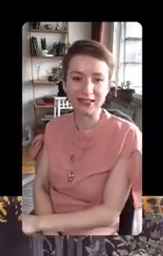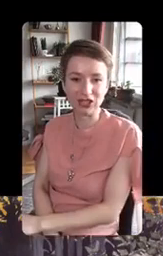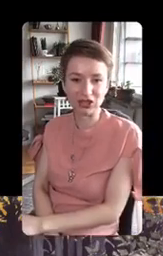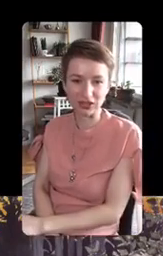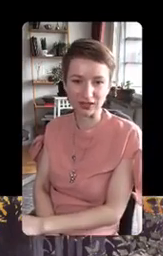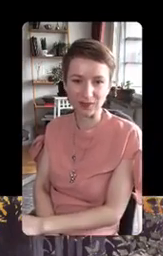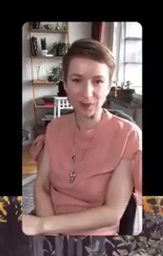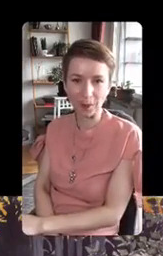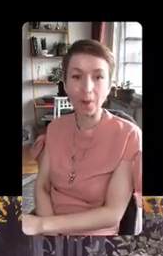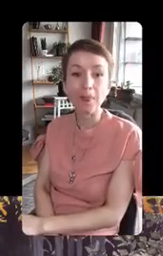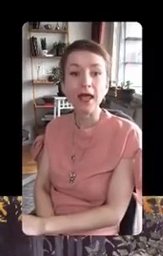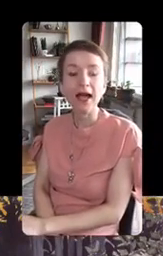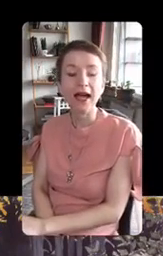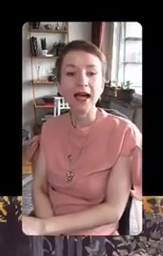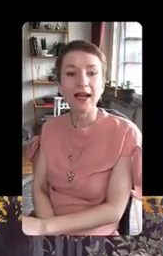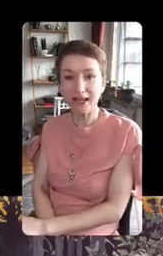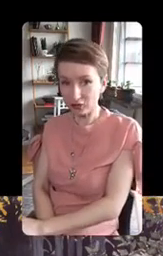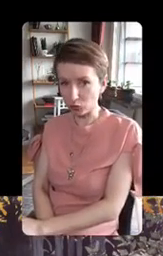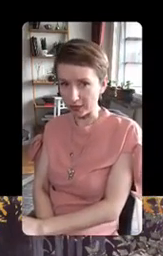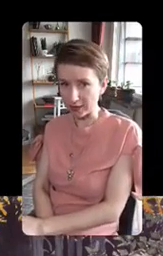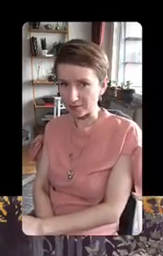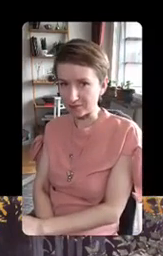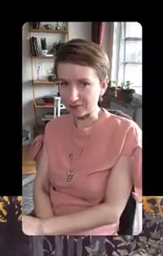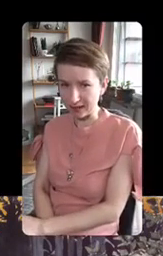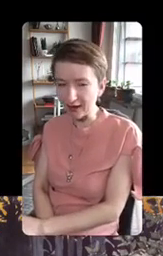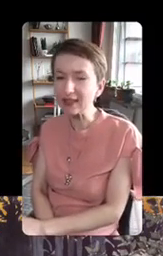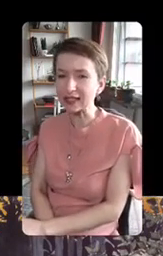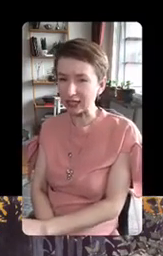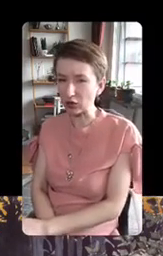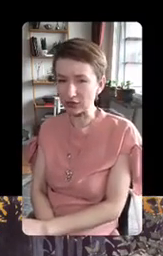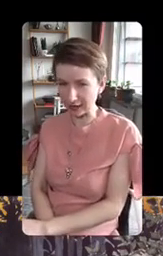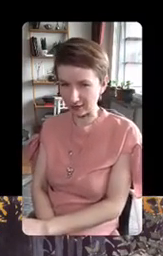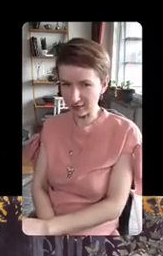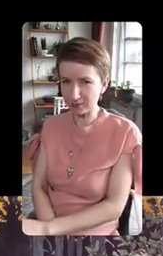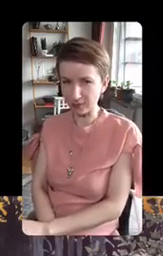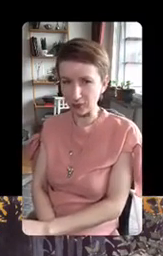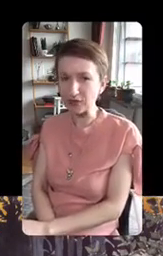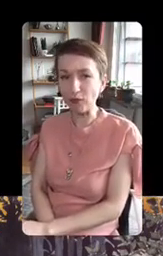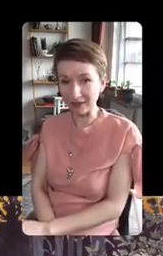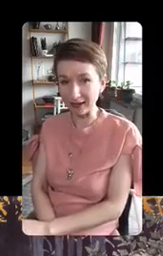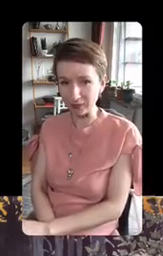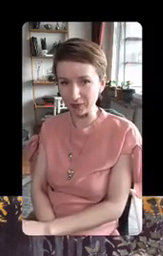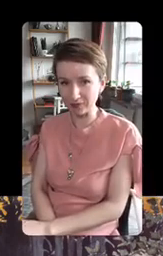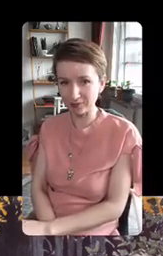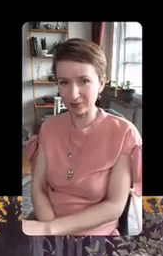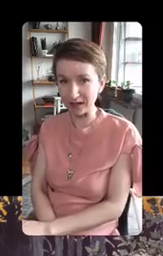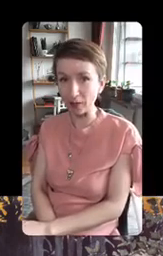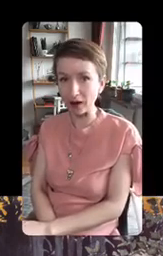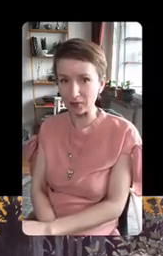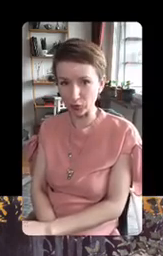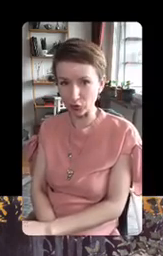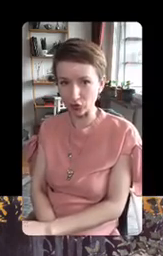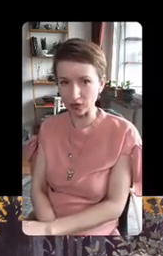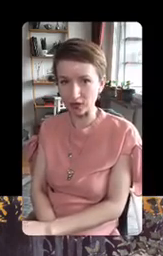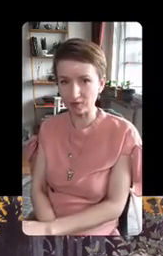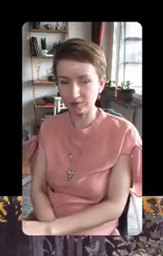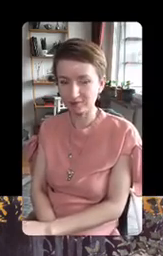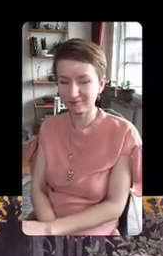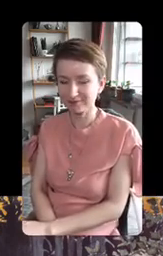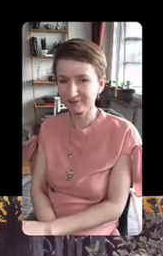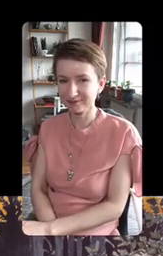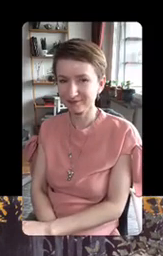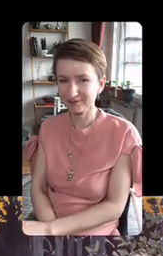например, детишки. Как вы думаете, нравилось ли ее сыновьям быть моделями для